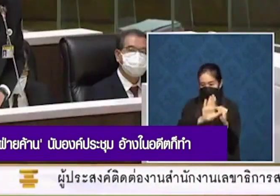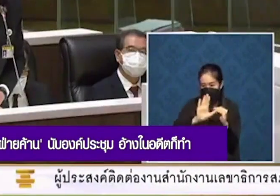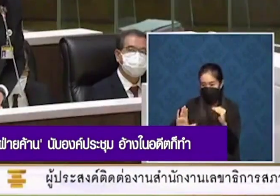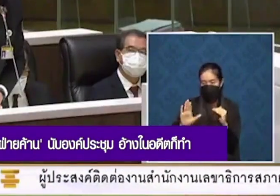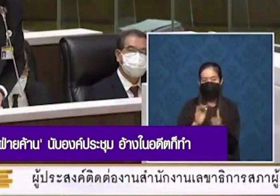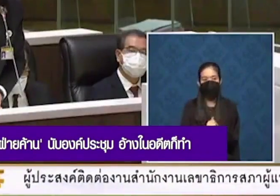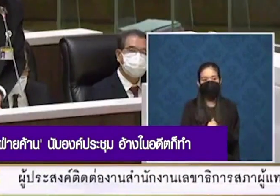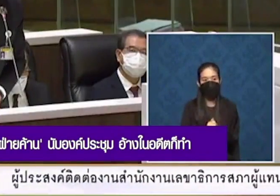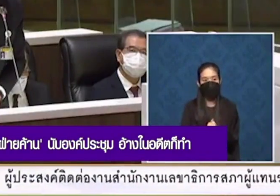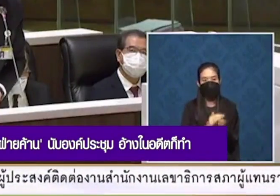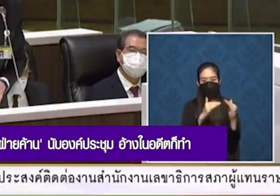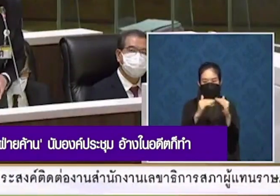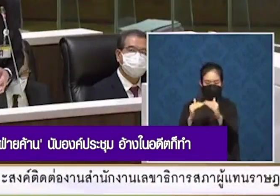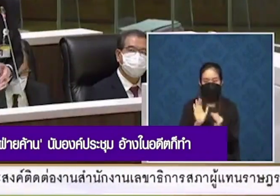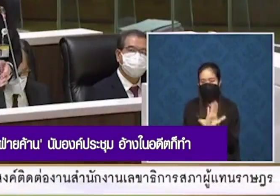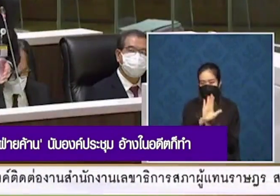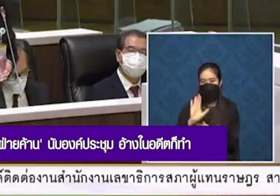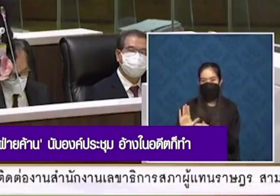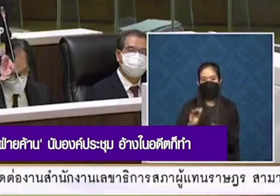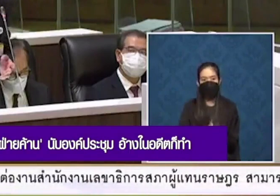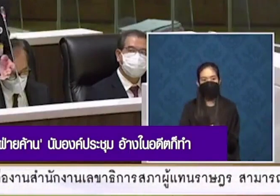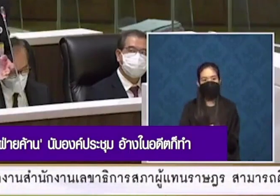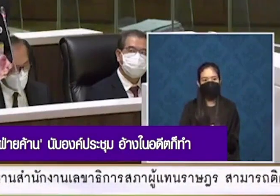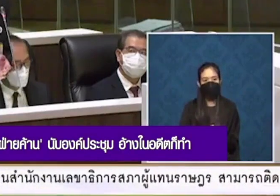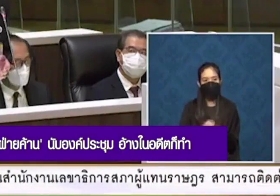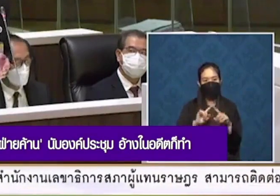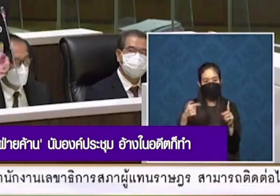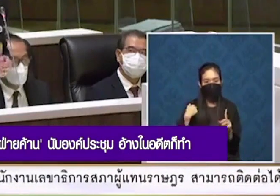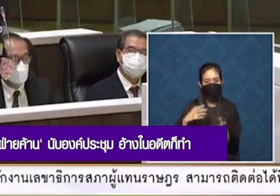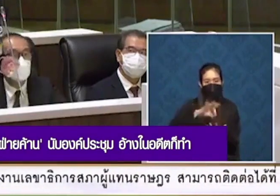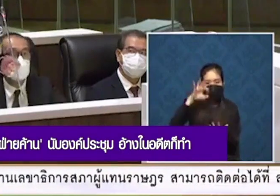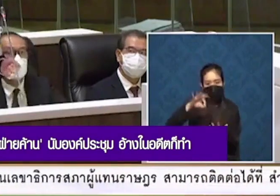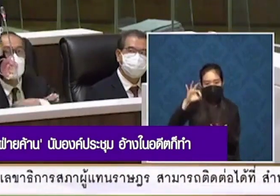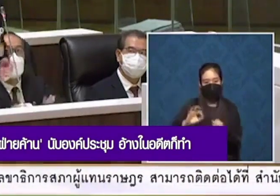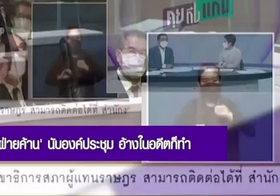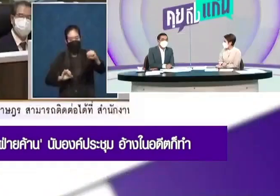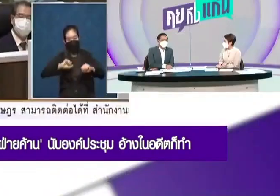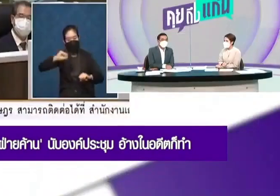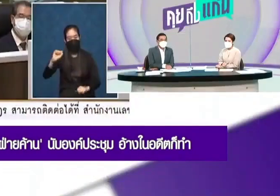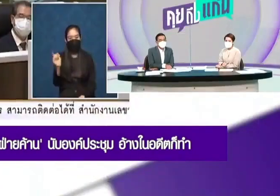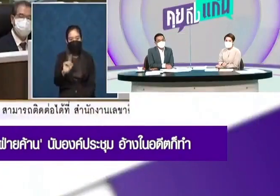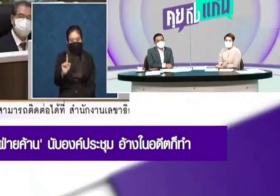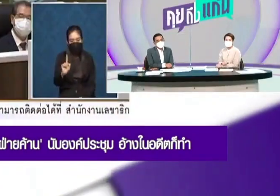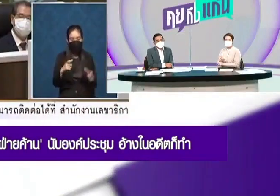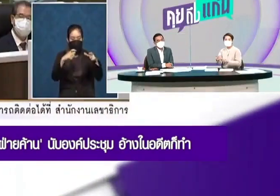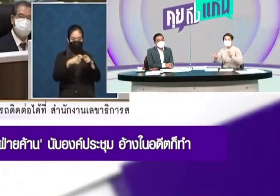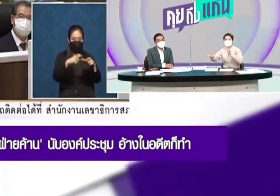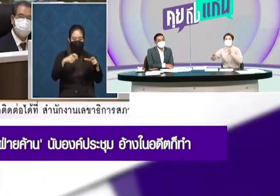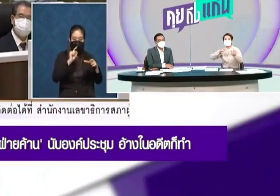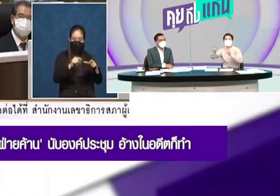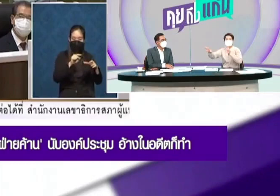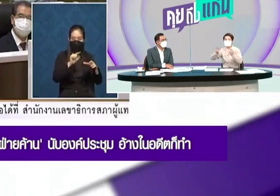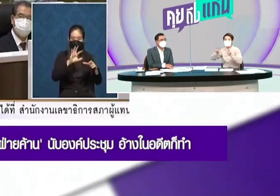่ในวันนี้และเจหน้าที่เขารอชียแงอยู่ แต่คุณจะมาเสนอนับองคประชุมกและก็